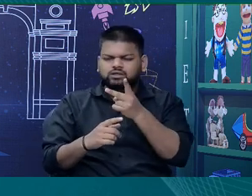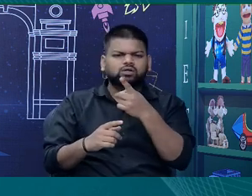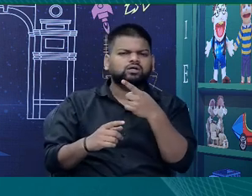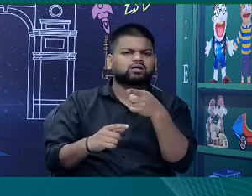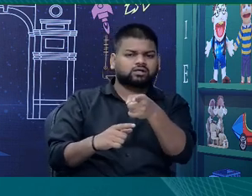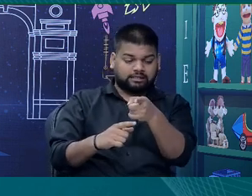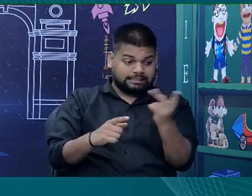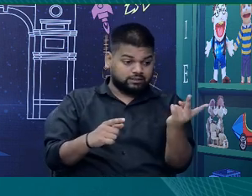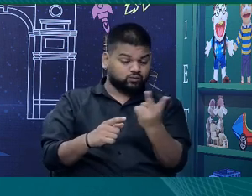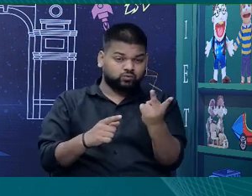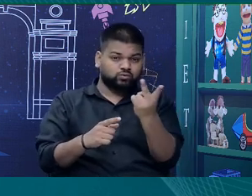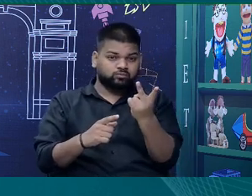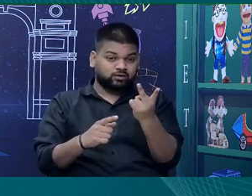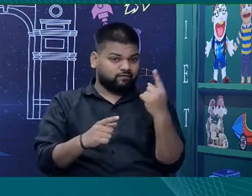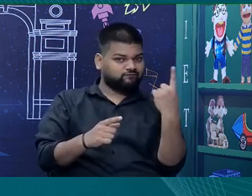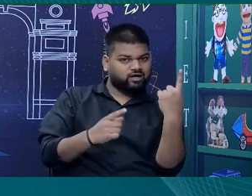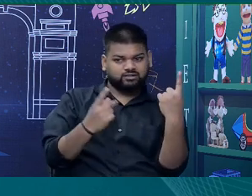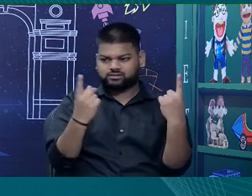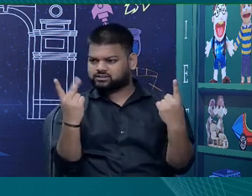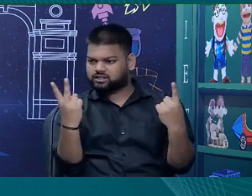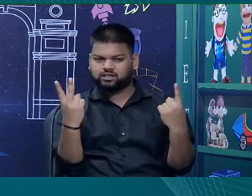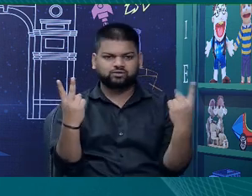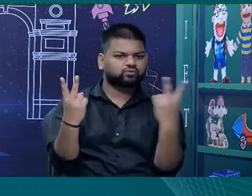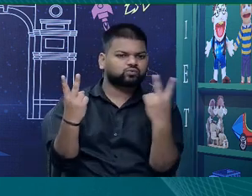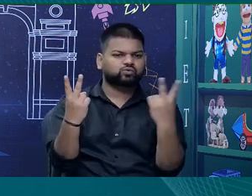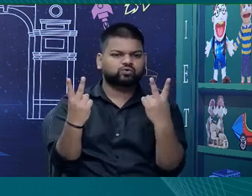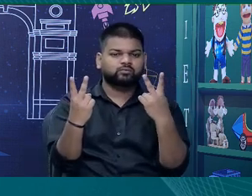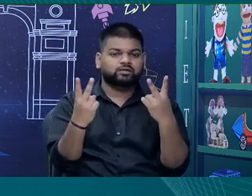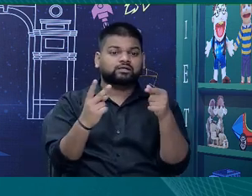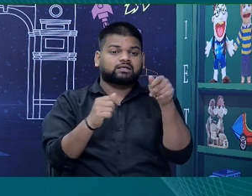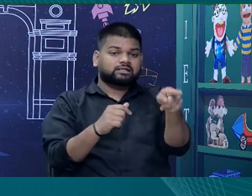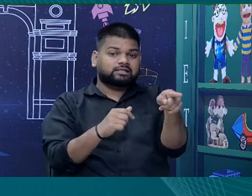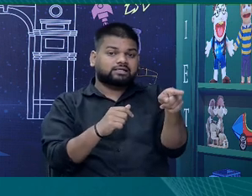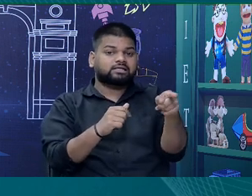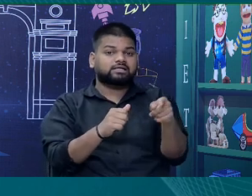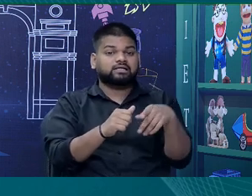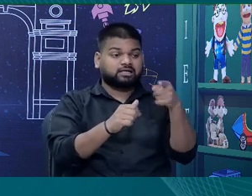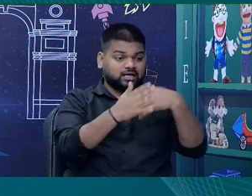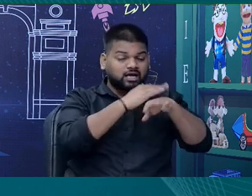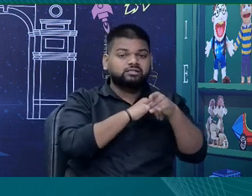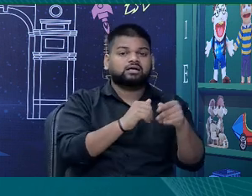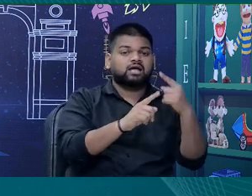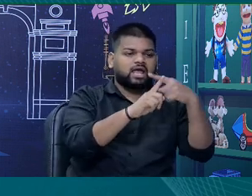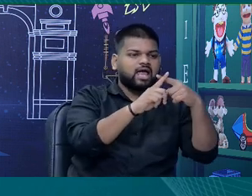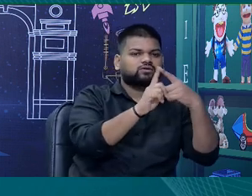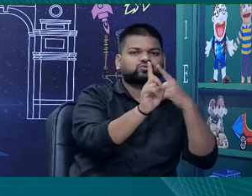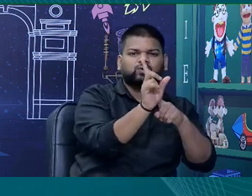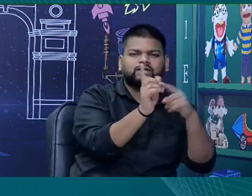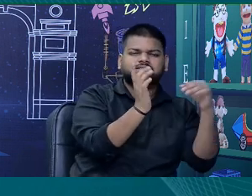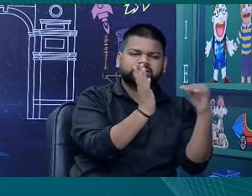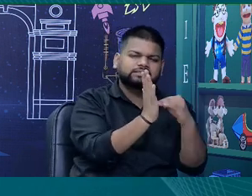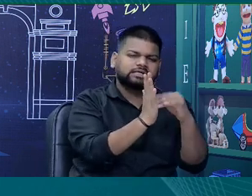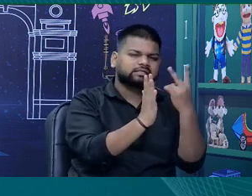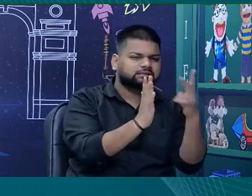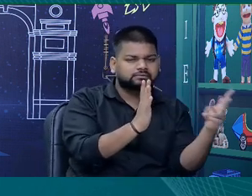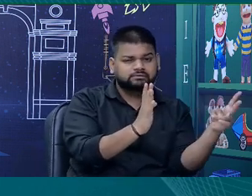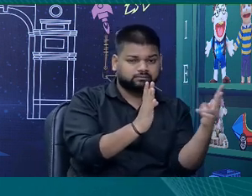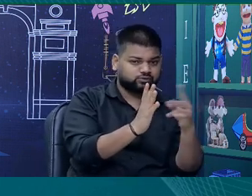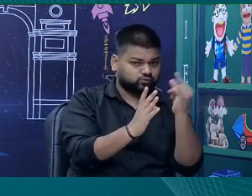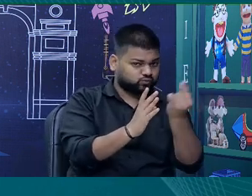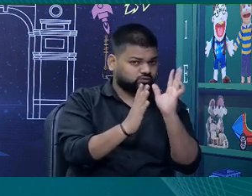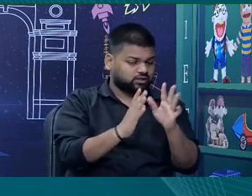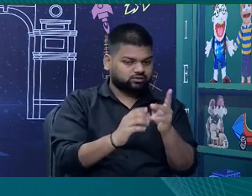और साथ-साथ ये भी बताना है की क्यों वो आपको लगता है की वो एक अलजेब्राइक एक्सप्रेशन होगा तो बच्चे इन दोनों इक्वेशंस